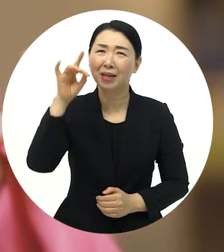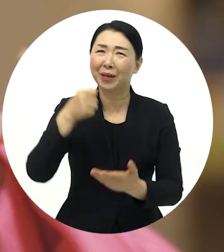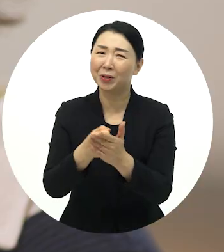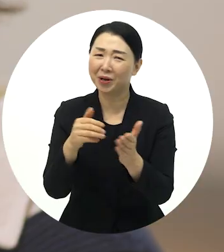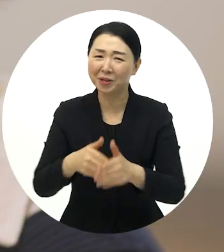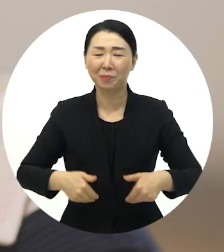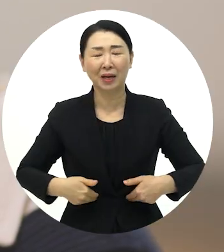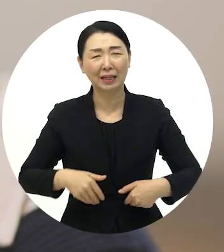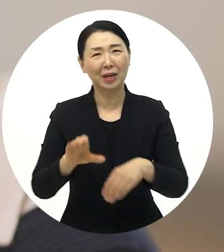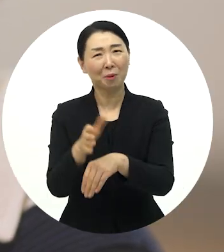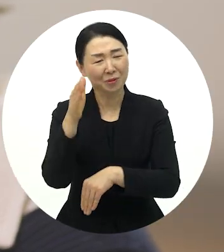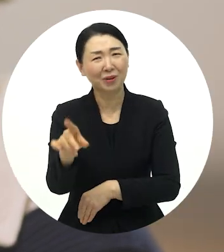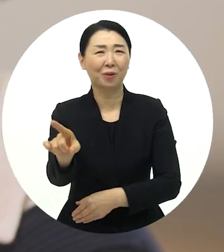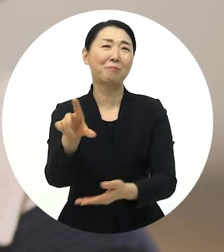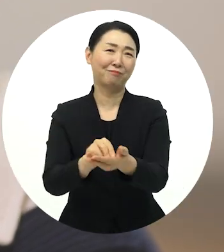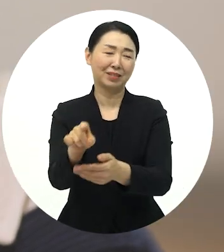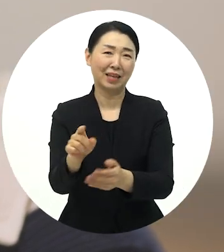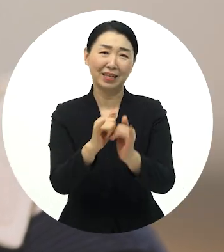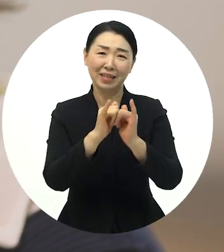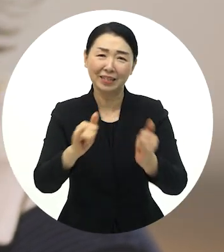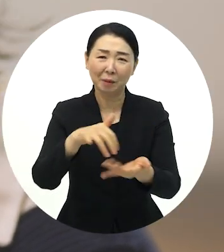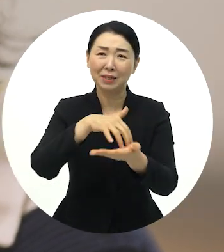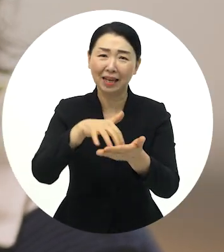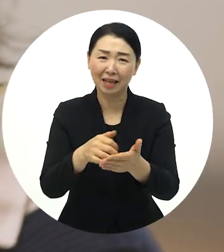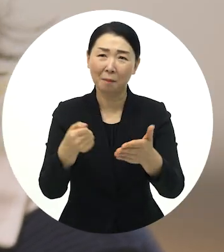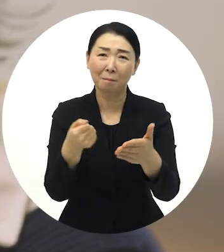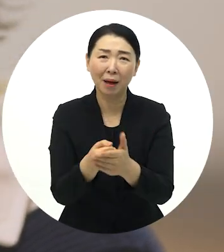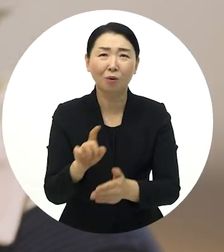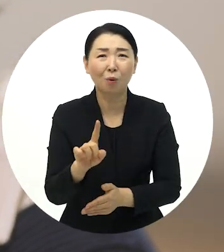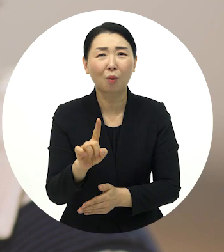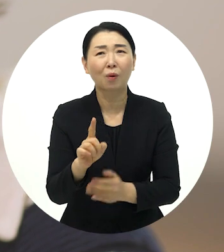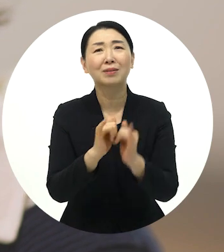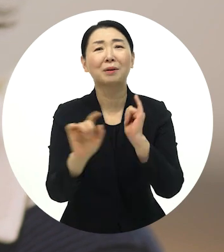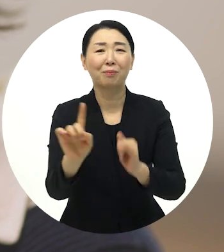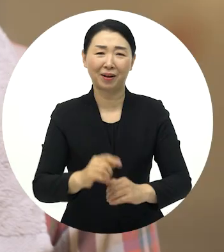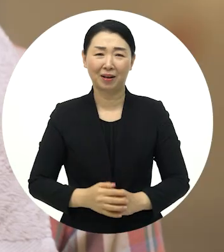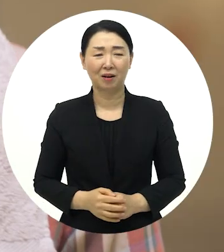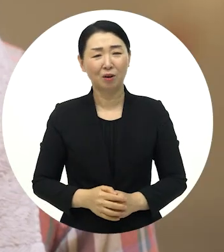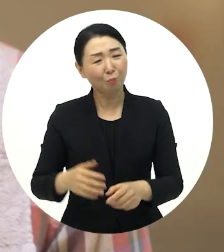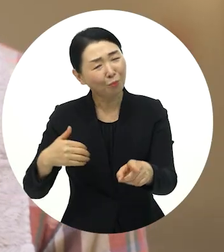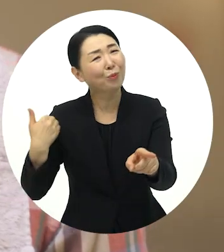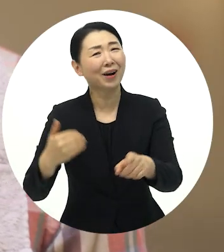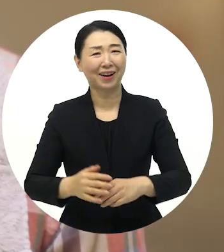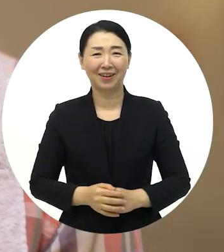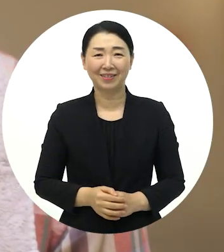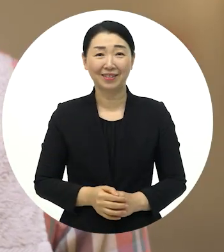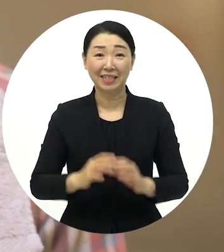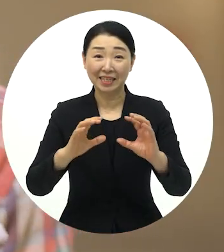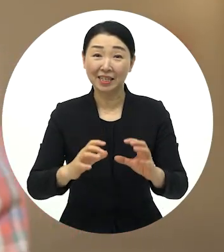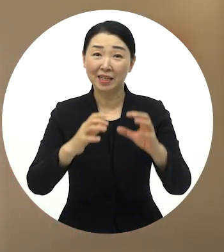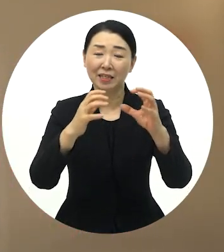하고 있어야 되는데. 아. 이과는 저게 문제야. 인간도 코딩을 할 수 있다는 반인간적인 사고방식. 에헤이, 모르는 소리 하고 있다.